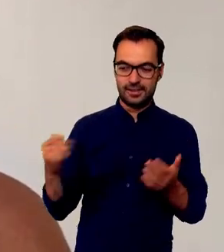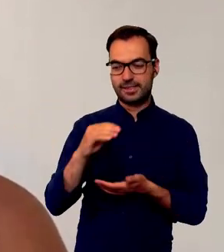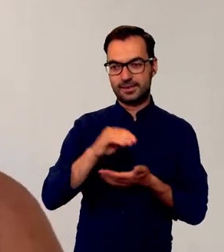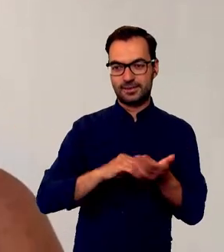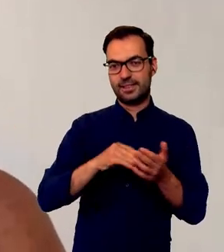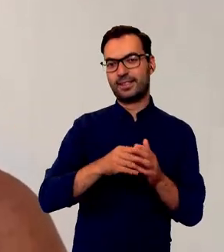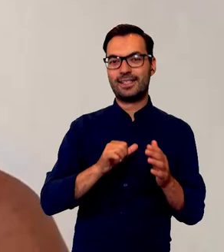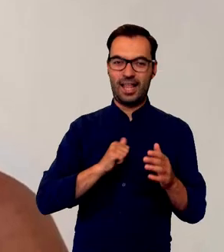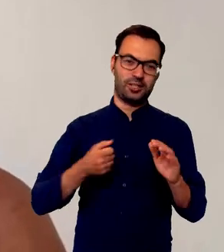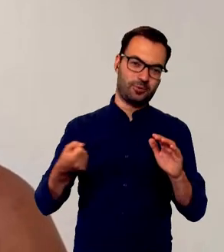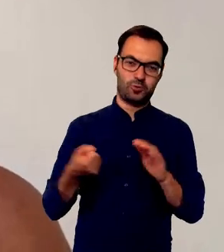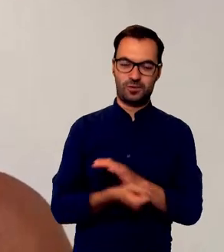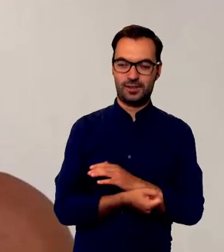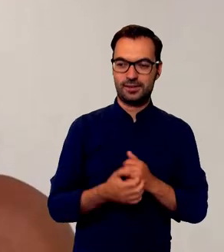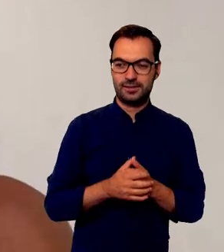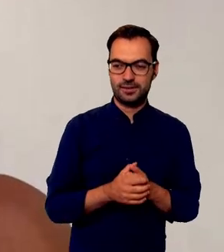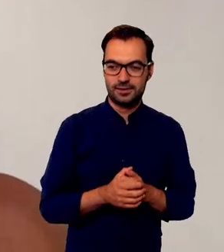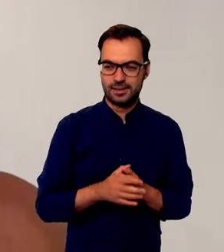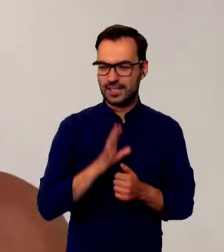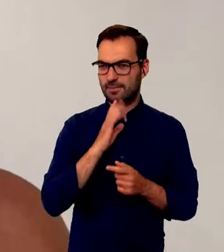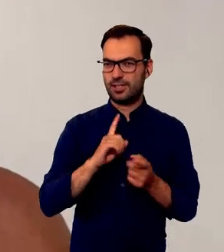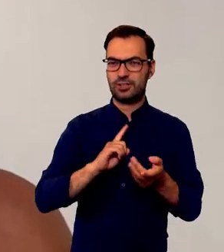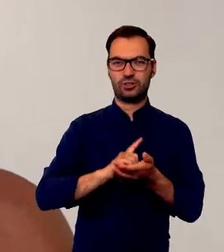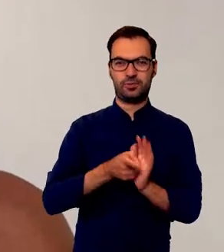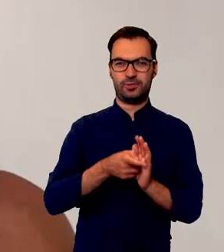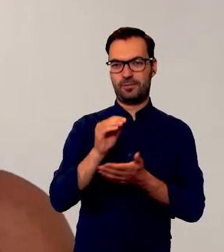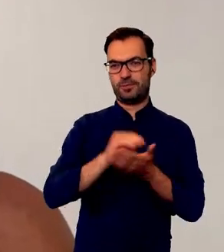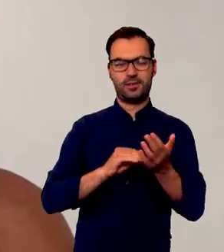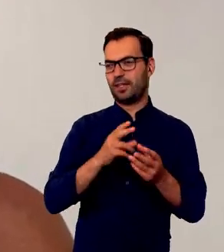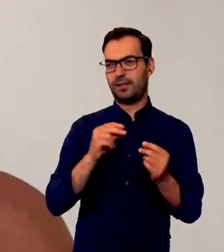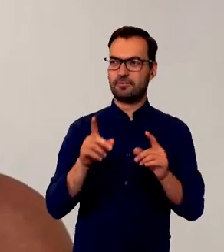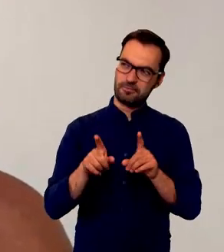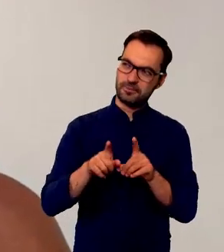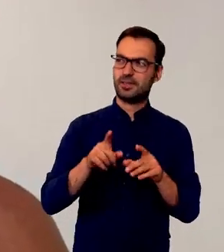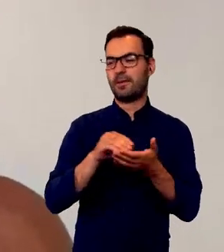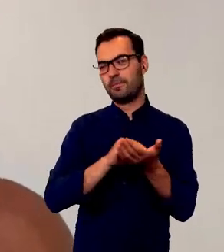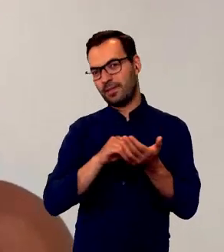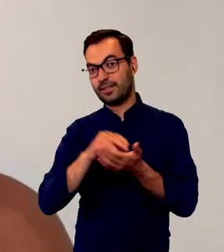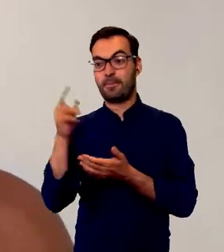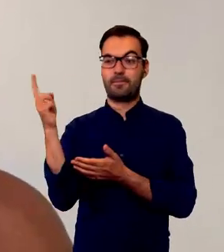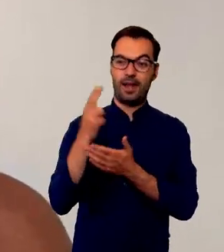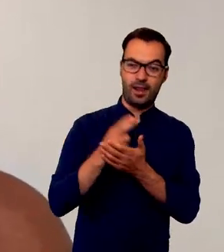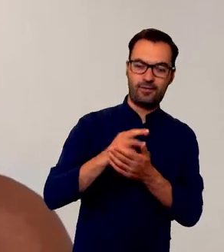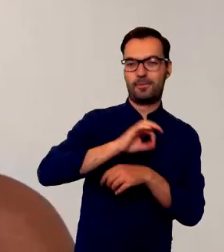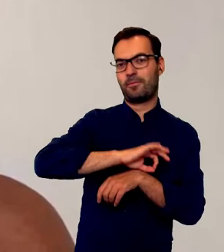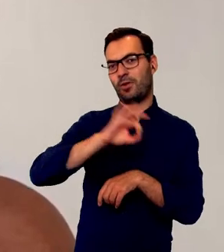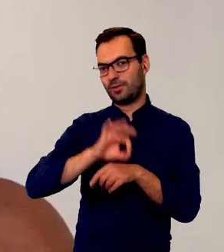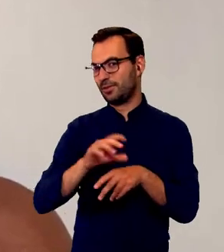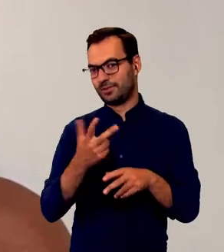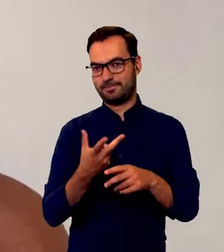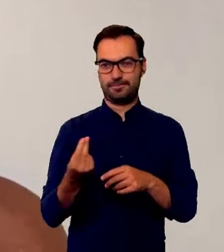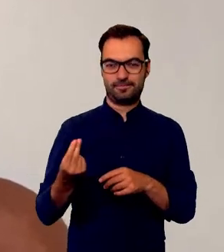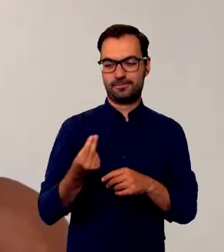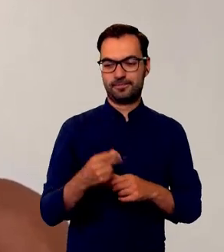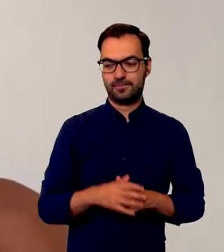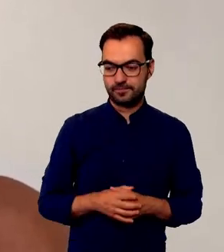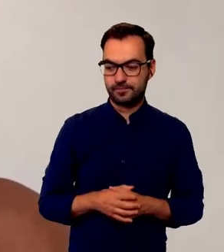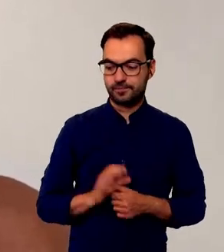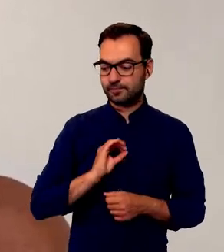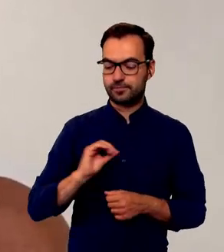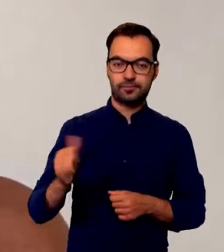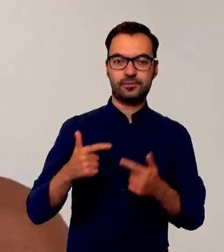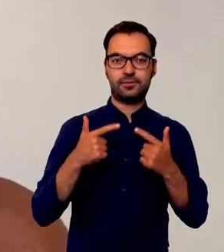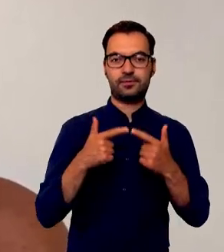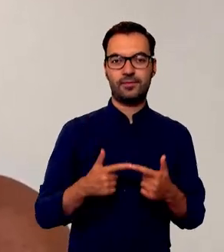Pisałam je do szuflady, szybciej chyba nawet pisałam jak, nie, równo pisałam i malowałam i projektowałam. Pierwszy mój wiersz,